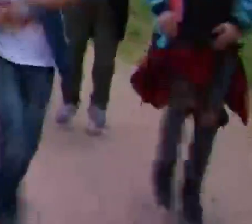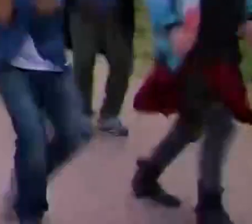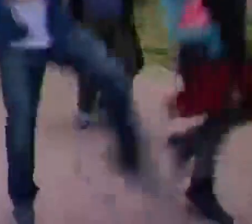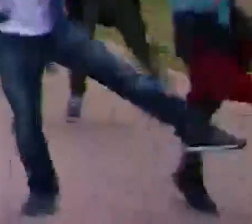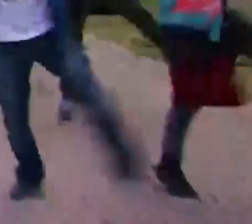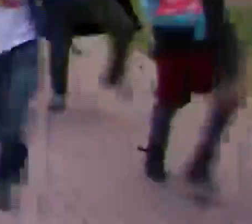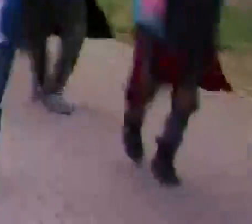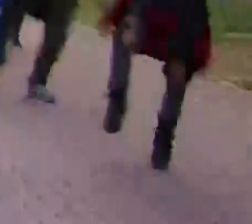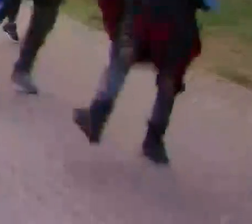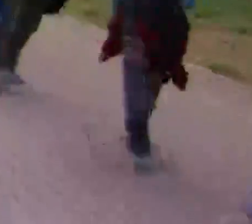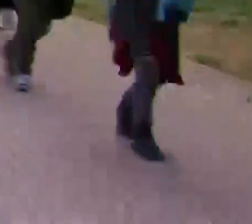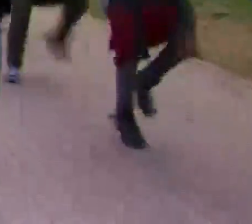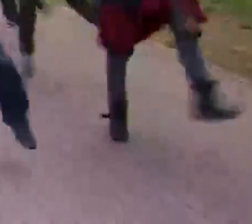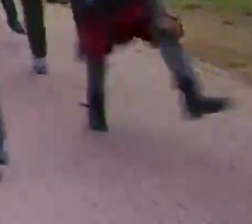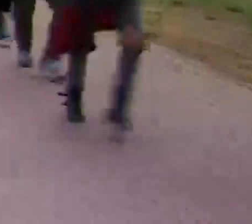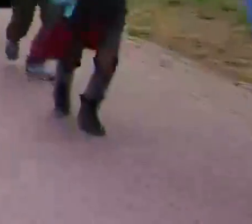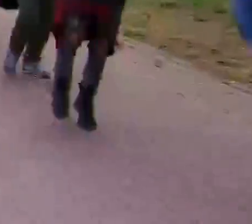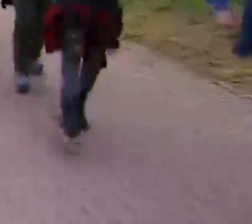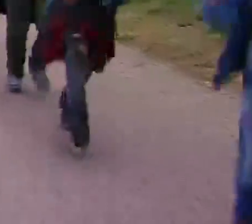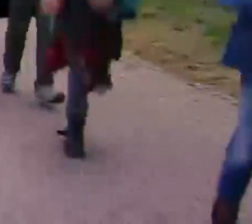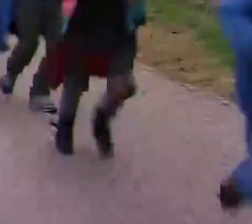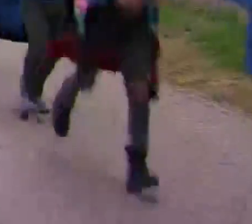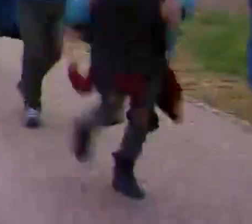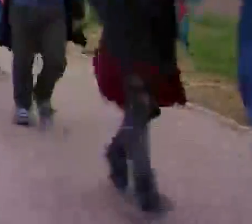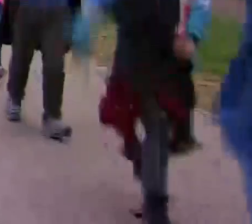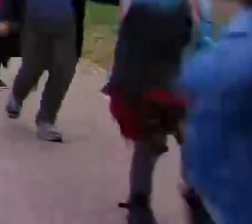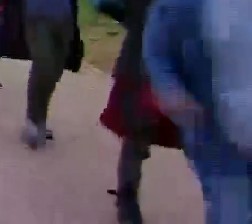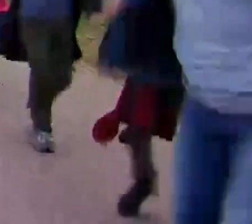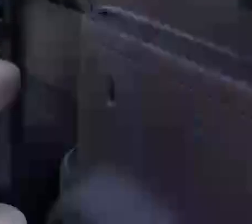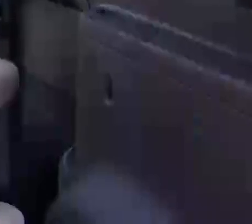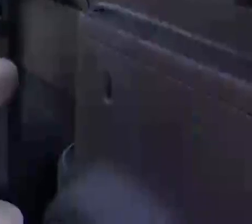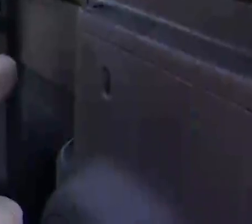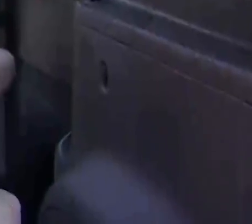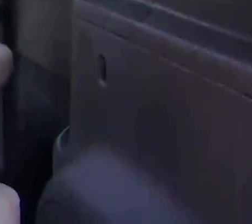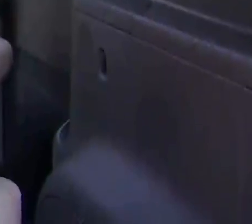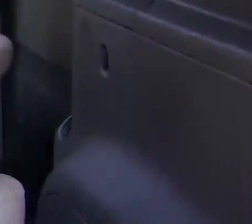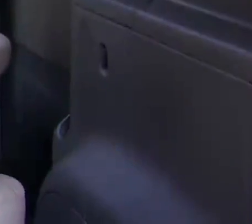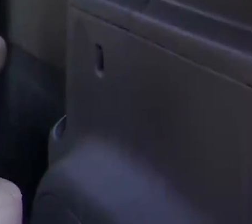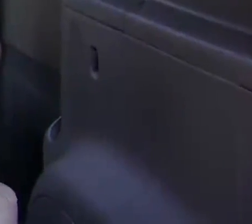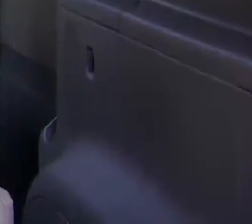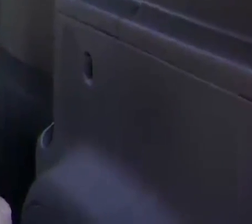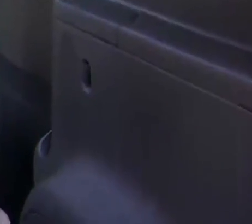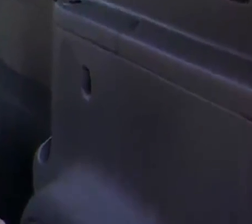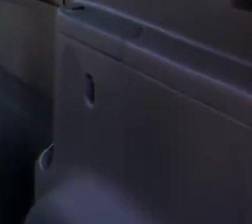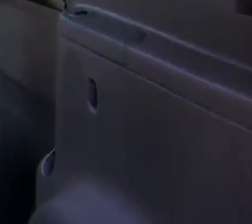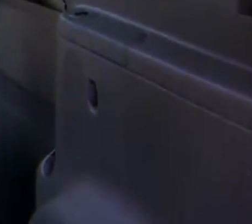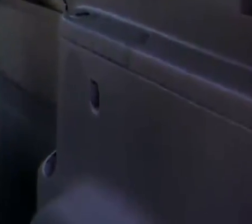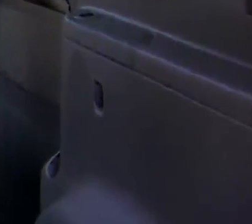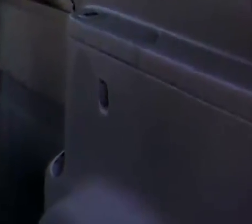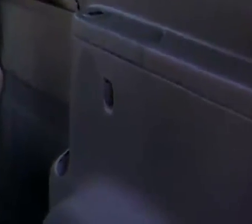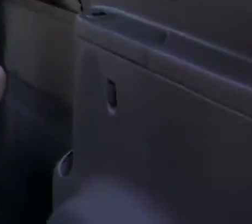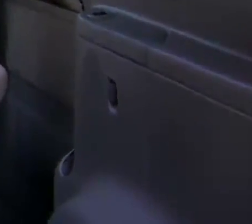ilerlediler. Bir bacaklarını yan tarafa açıp kollarını iki yana açtılar. Sonra aynı hareketi diğer bacakla ve kollarla da tekrarladılar.